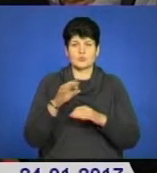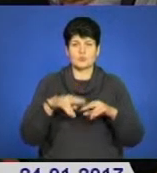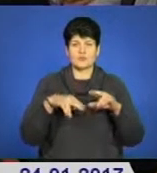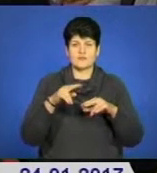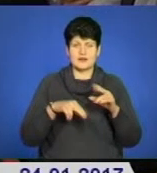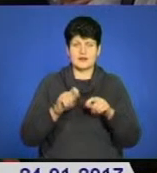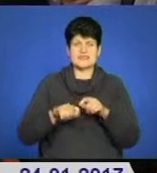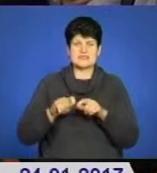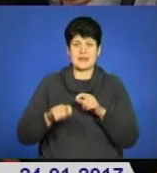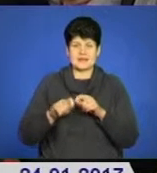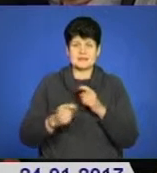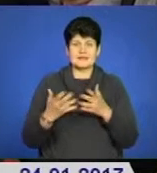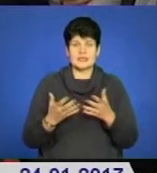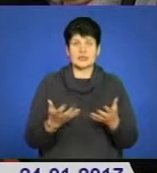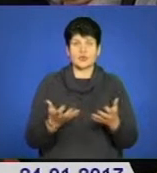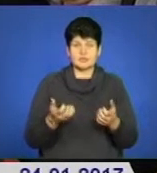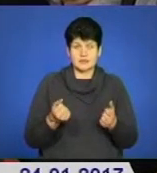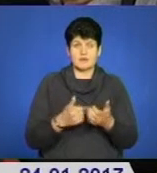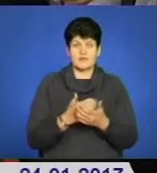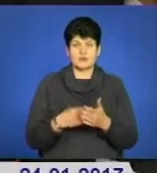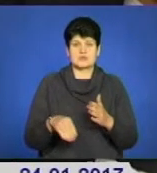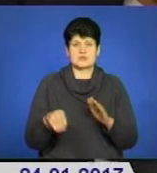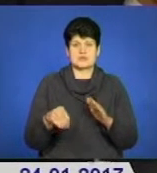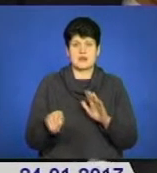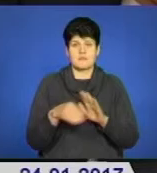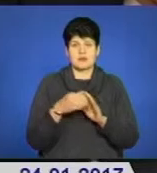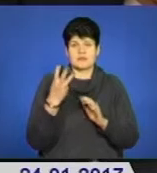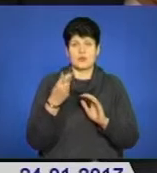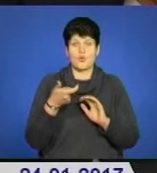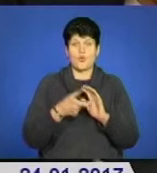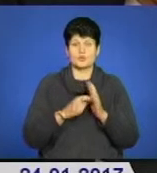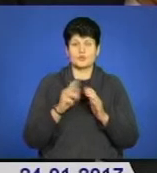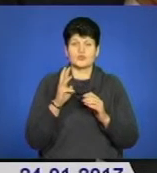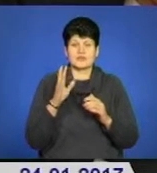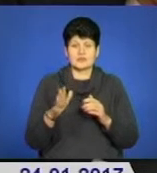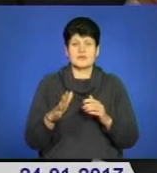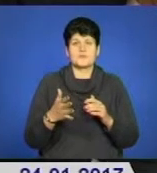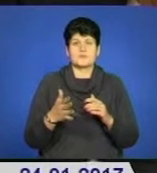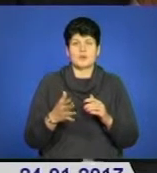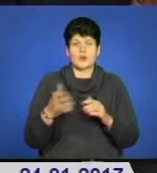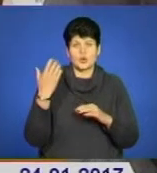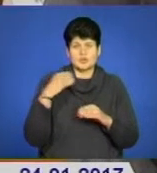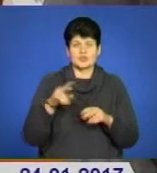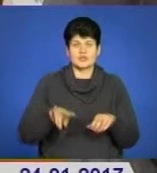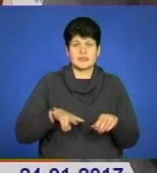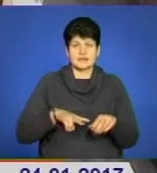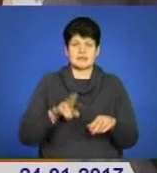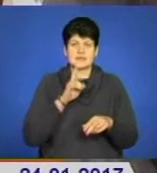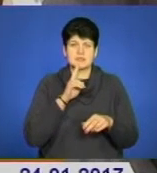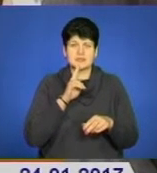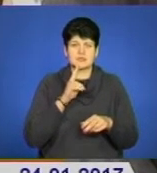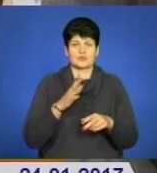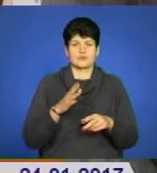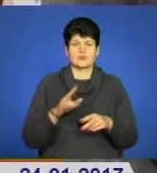архітектурно-будівельної інспекції, який отримав у якості хабара трикімнатну квартиру, колишнього директора Кременецького комбінату